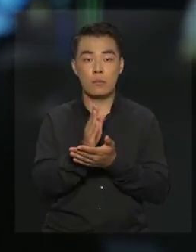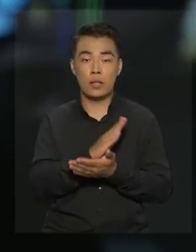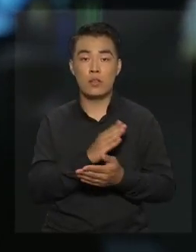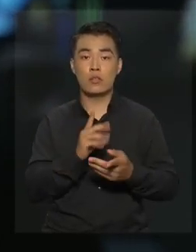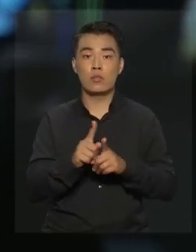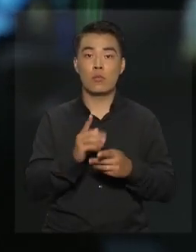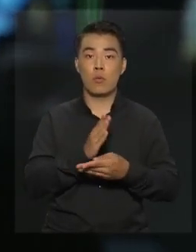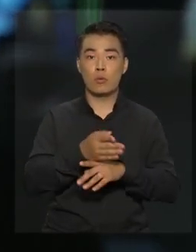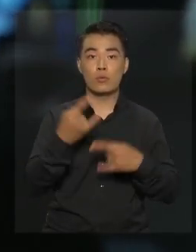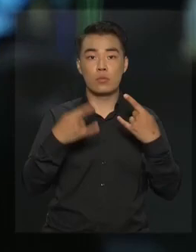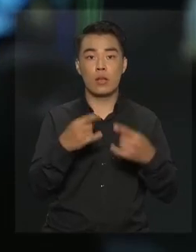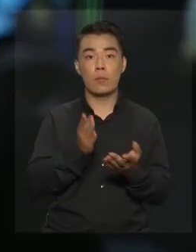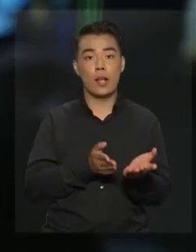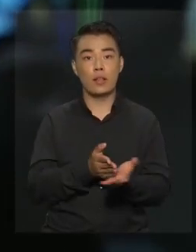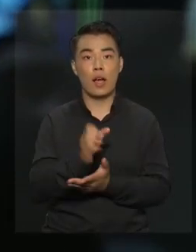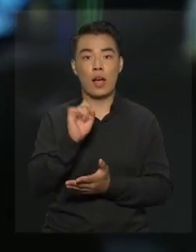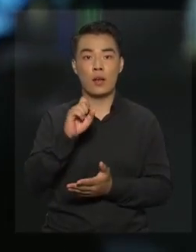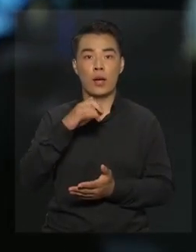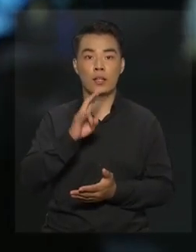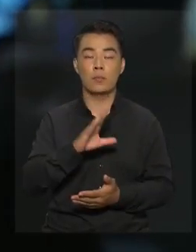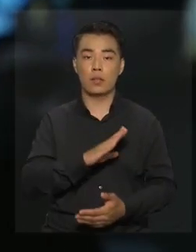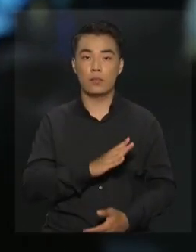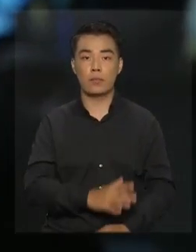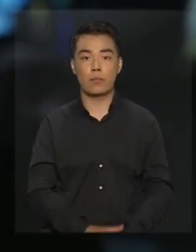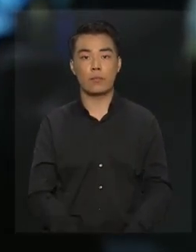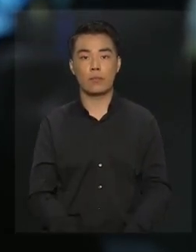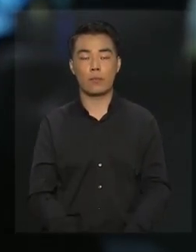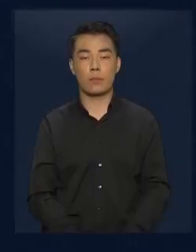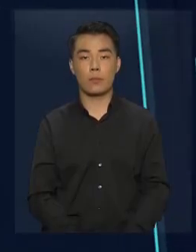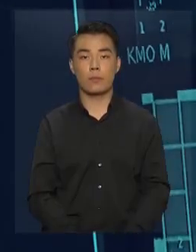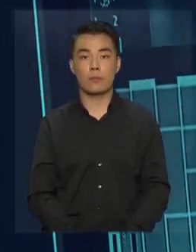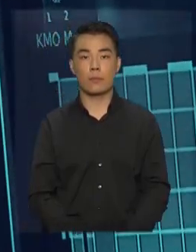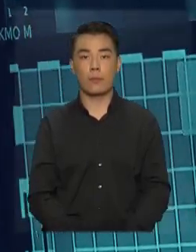с гостем студии, политологом Арманом Токтушаковым.